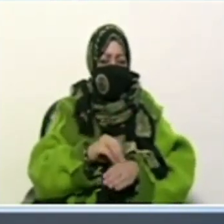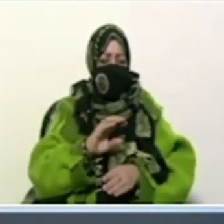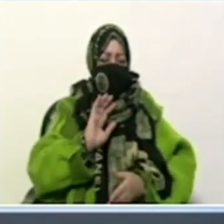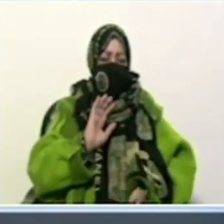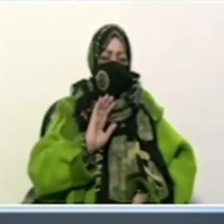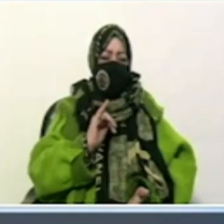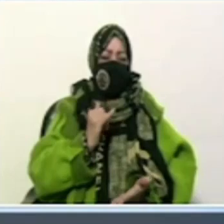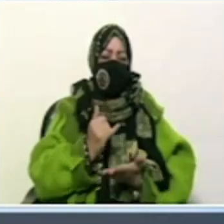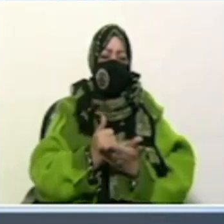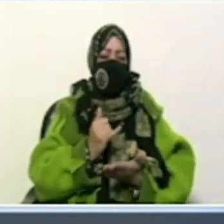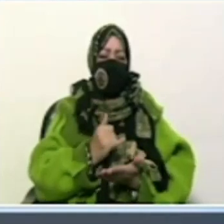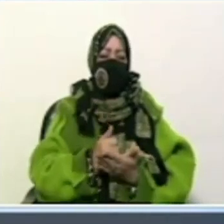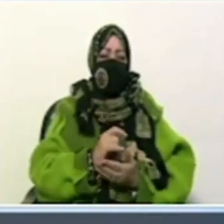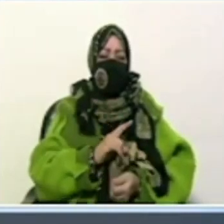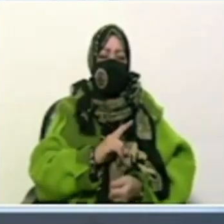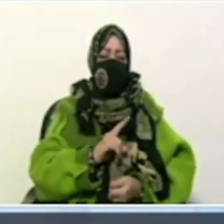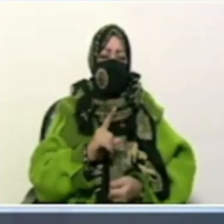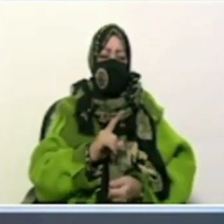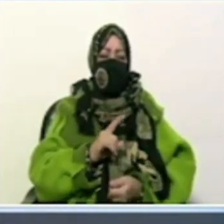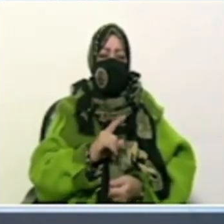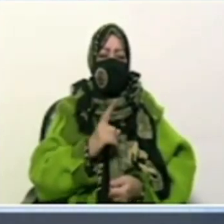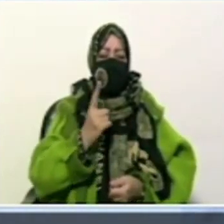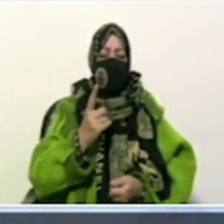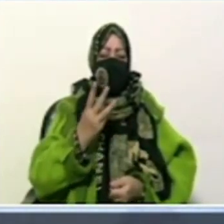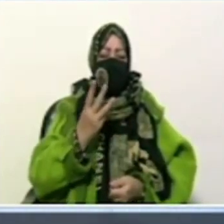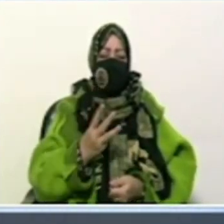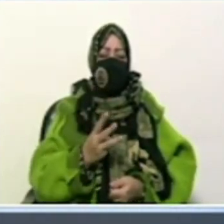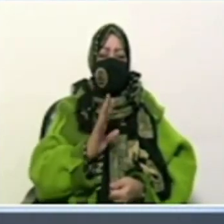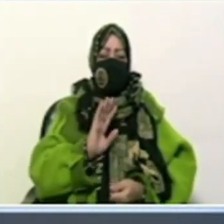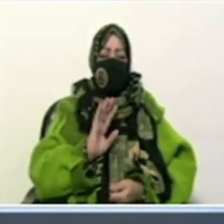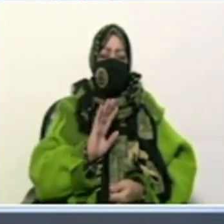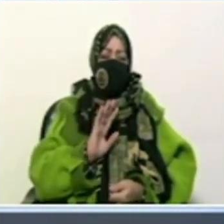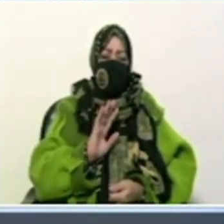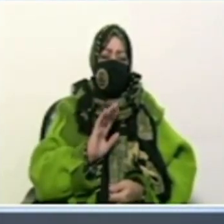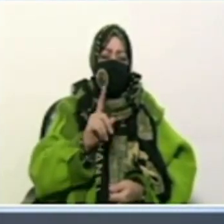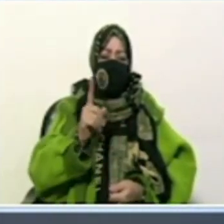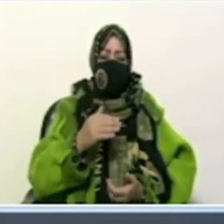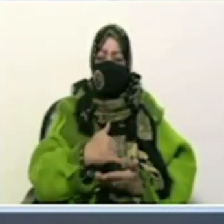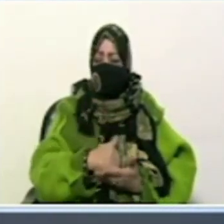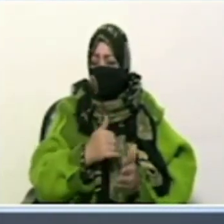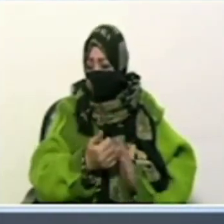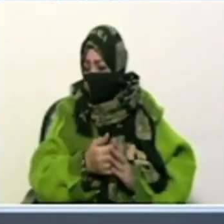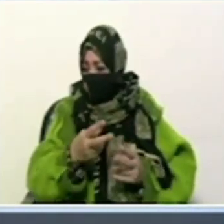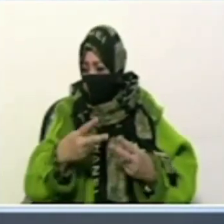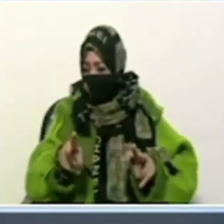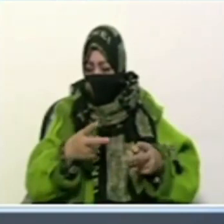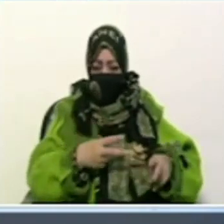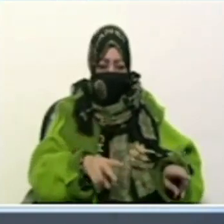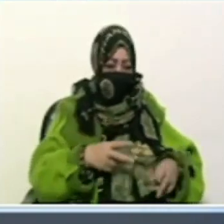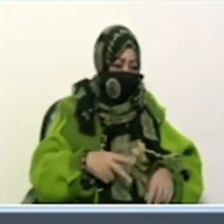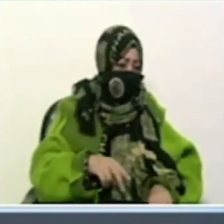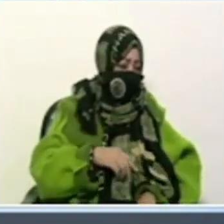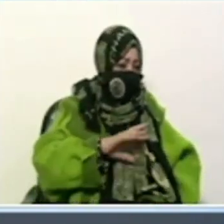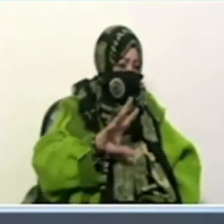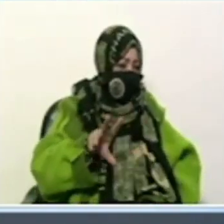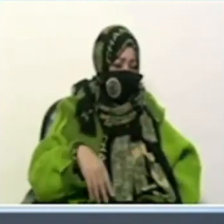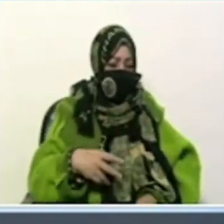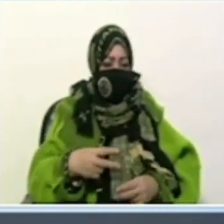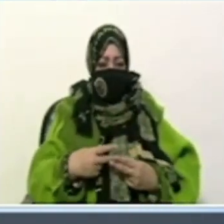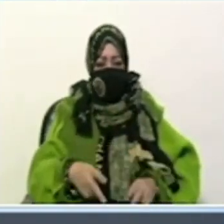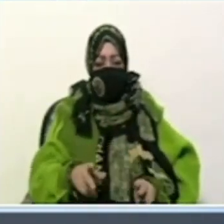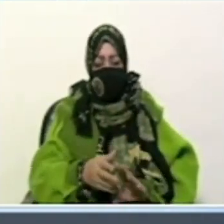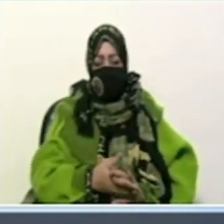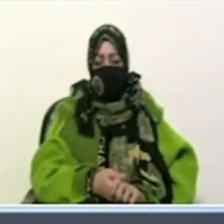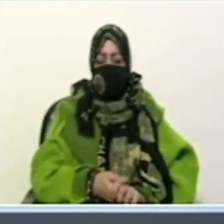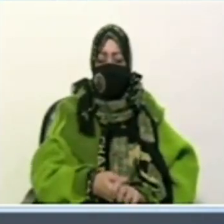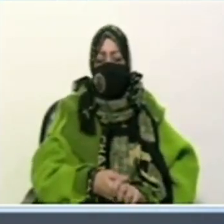بعد الوفاة يعني أجازوا فيمكن أن يجيزوا ولهم الأجر في ذلك حتى هما، لكن الأصل أن